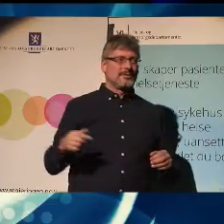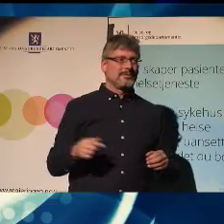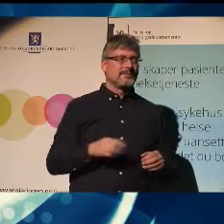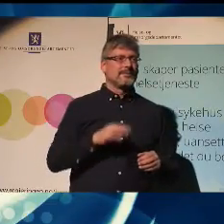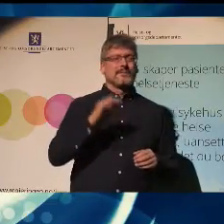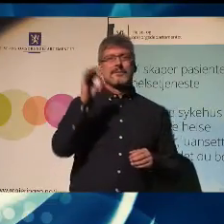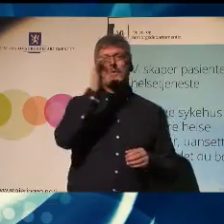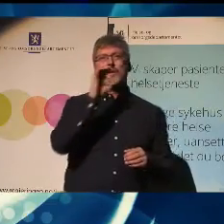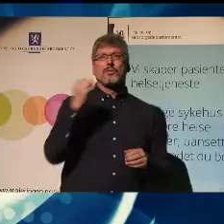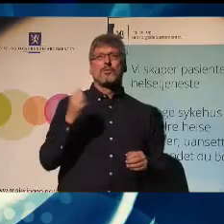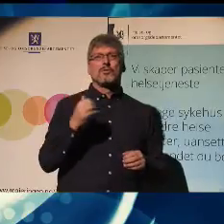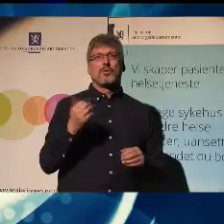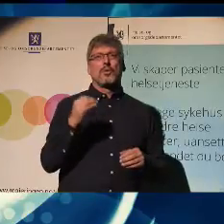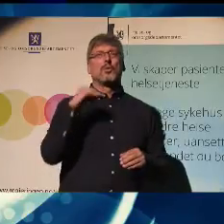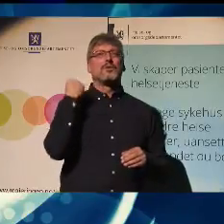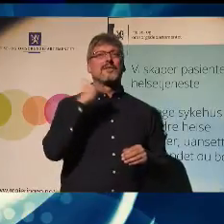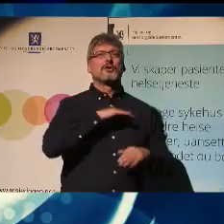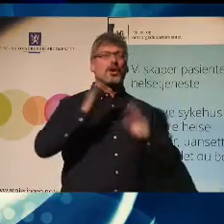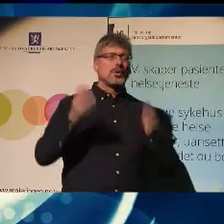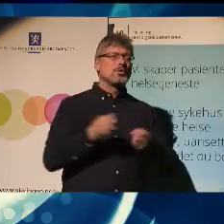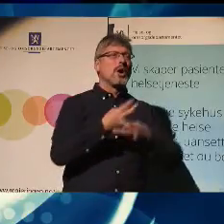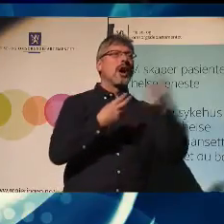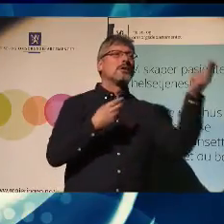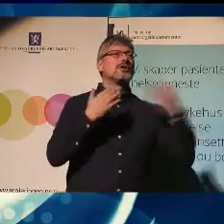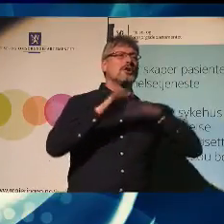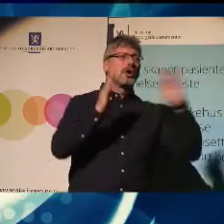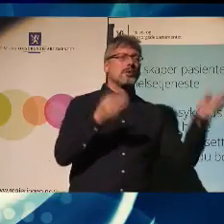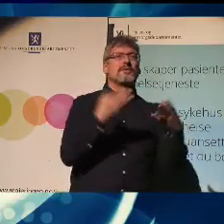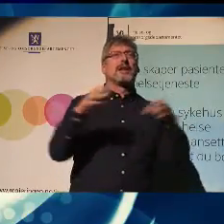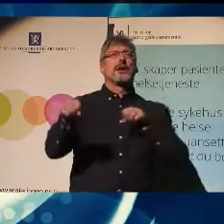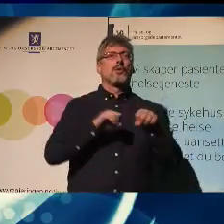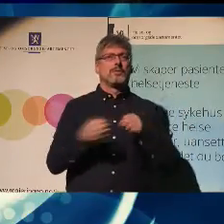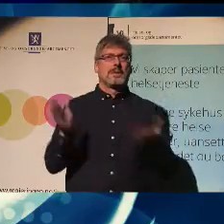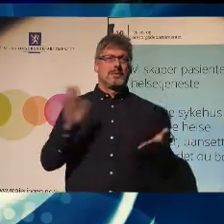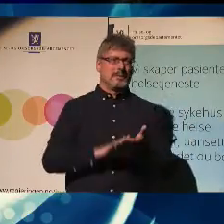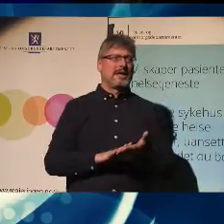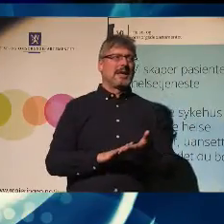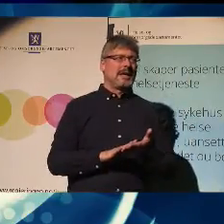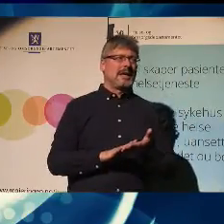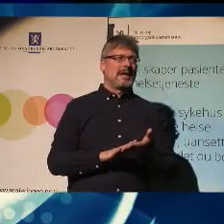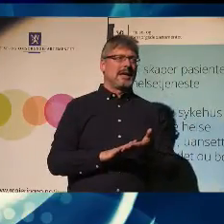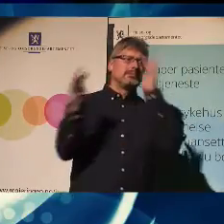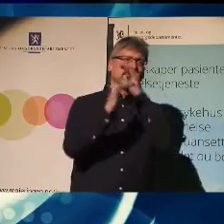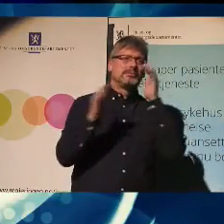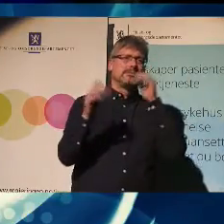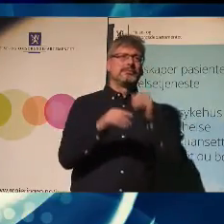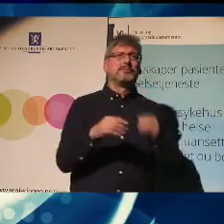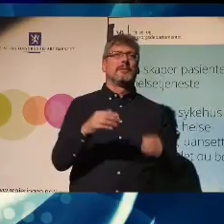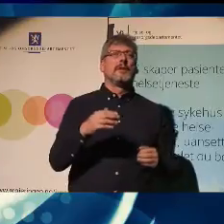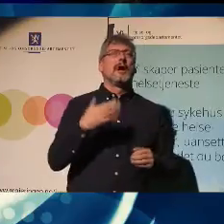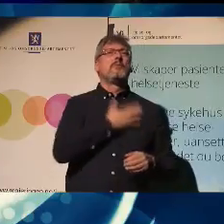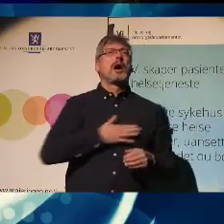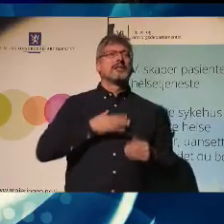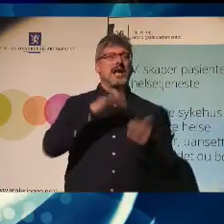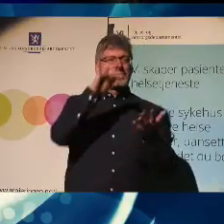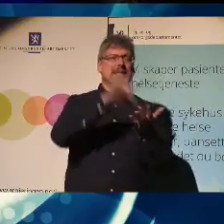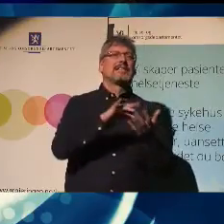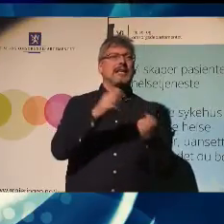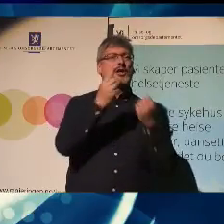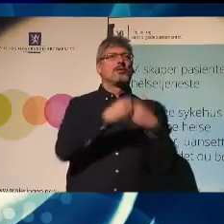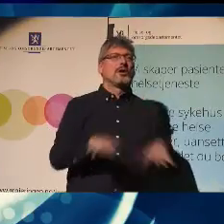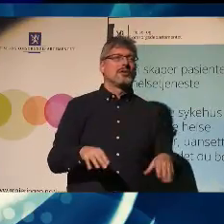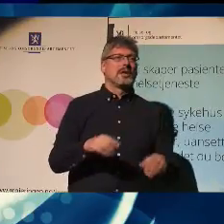og flere andre sykehus og flere kommuner leder an i å tenke pasientsentriske løsninger når det gjelder forskning